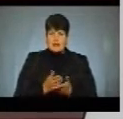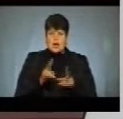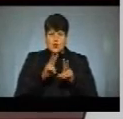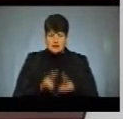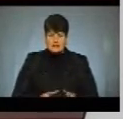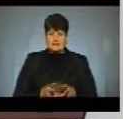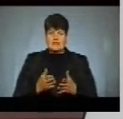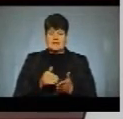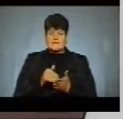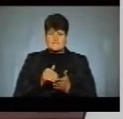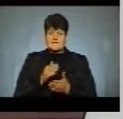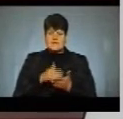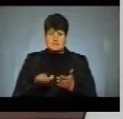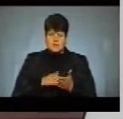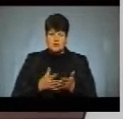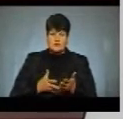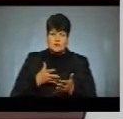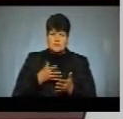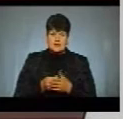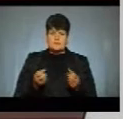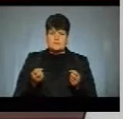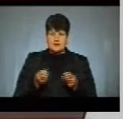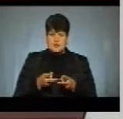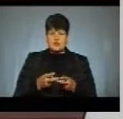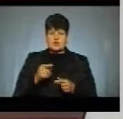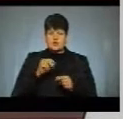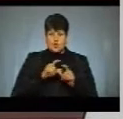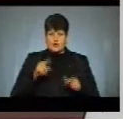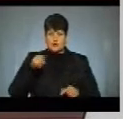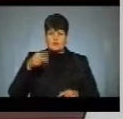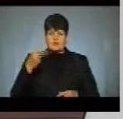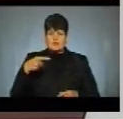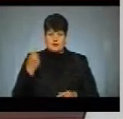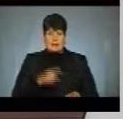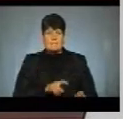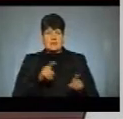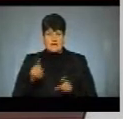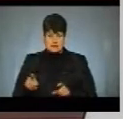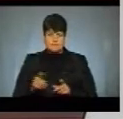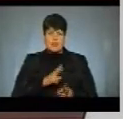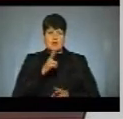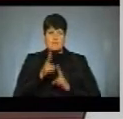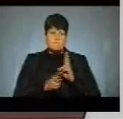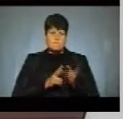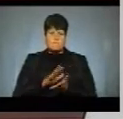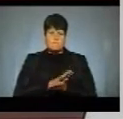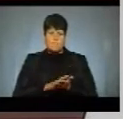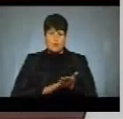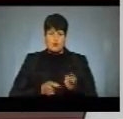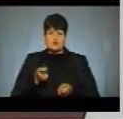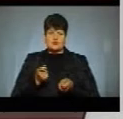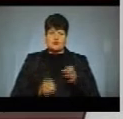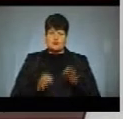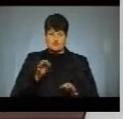відміну доплати за музичну спеціалізацію школи-ліцею номер 21, перенесли. Позов на виконавчий комітет Тернопільської міськради подала